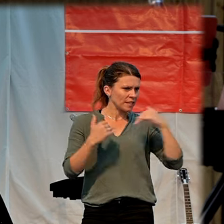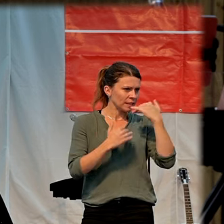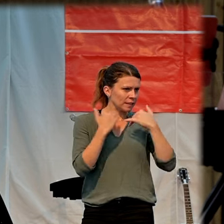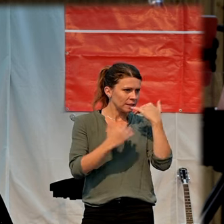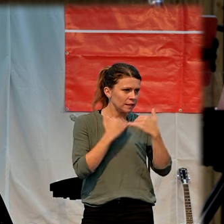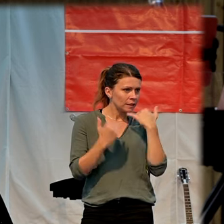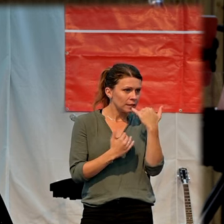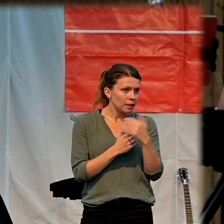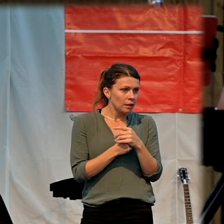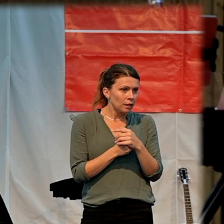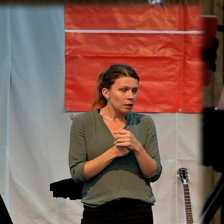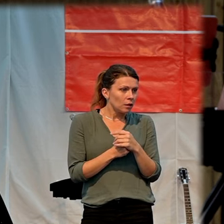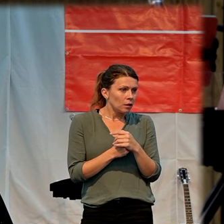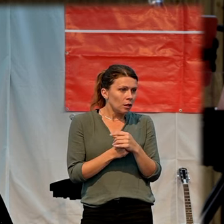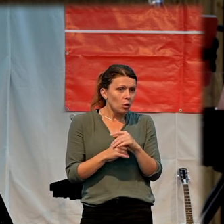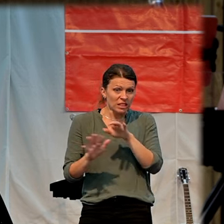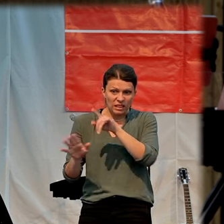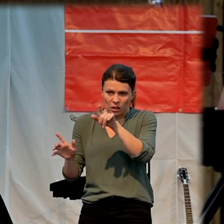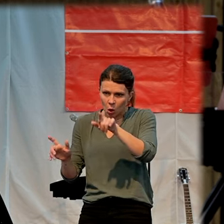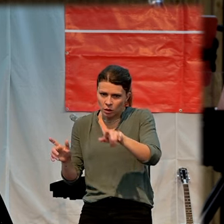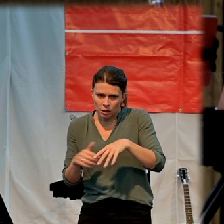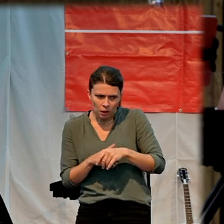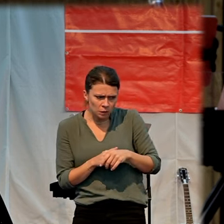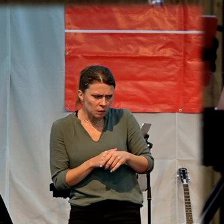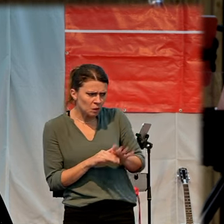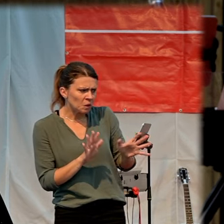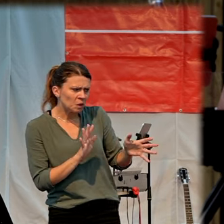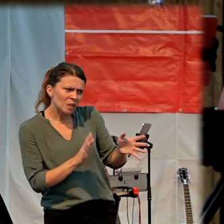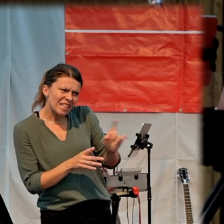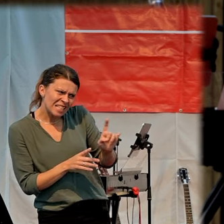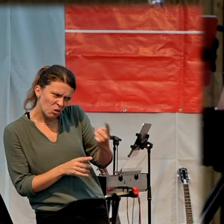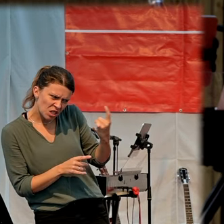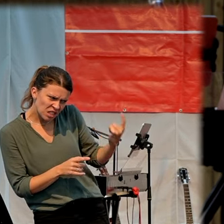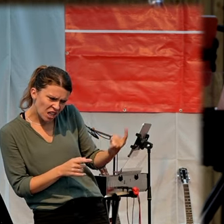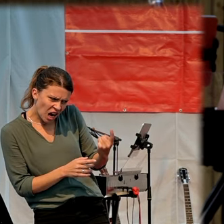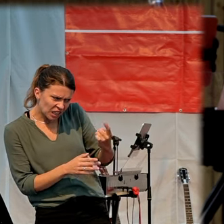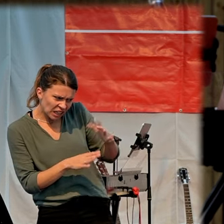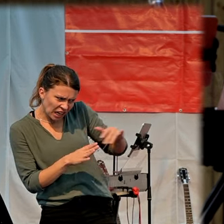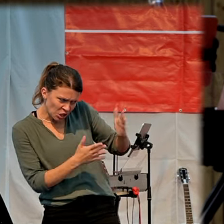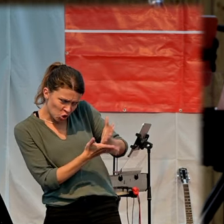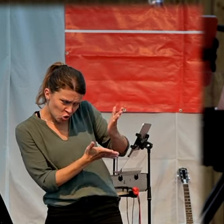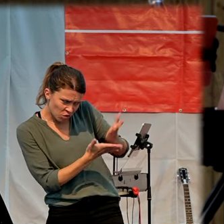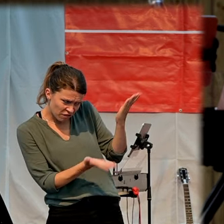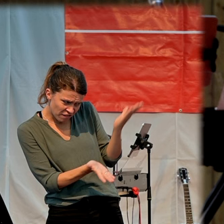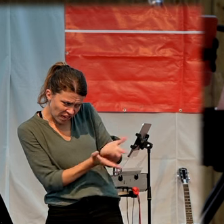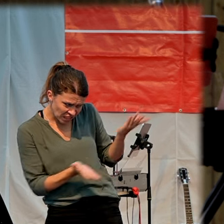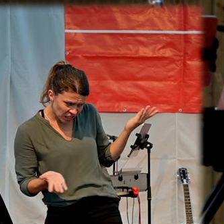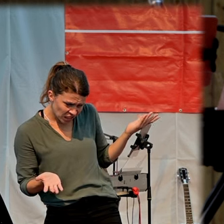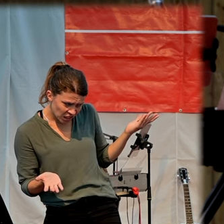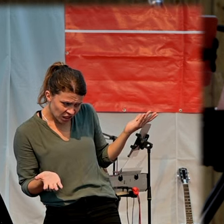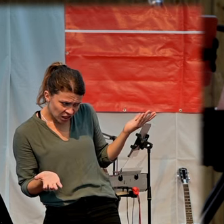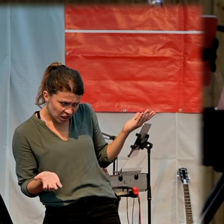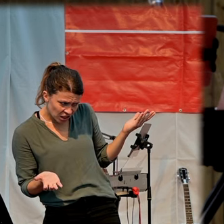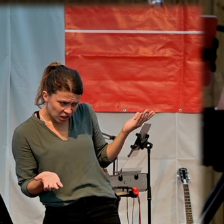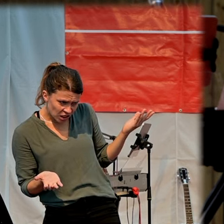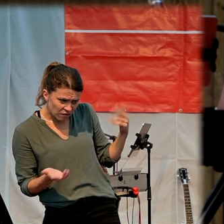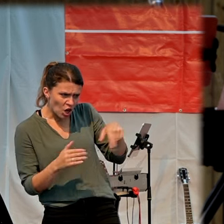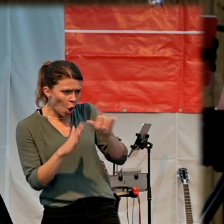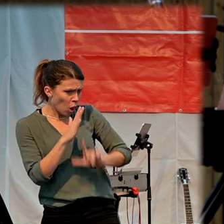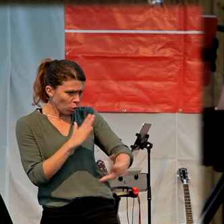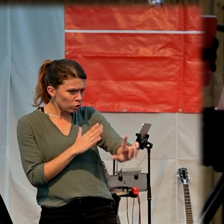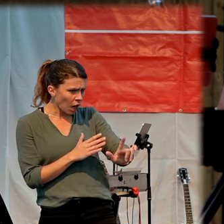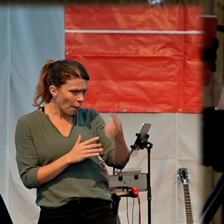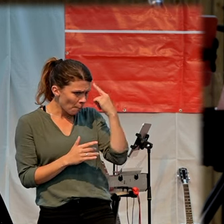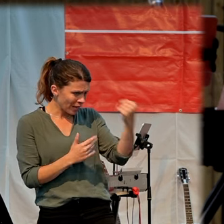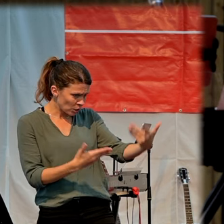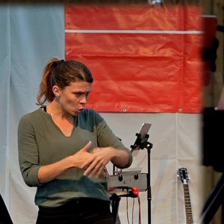führende geistliche Leute, das tausendjährige Reich ist doch schon lange gewesen. Zumindest hatte Luther diese Ansicht.